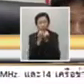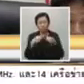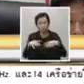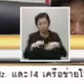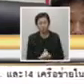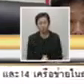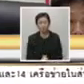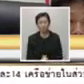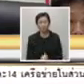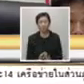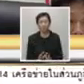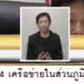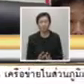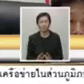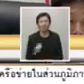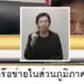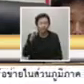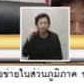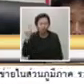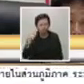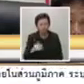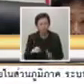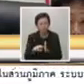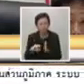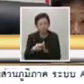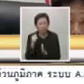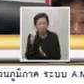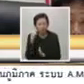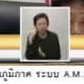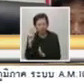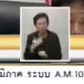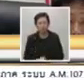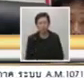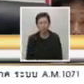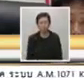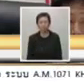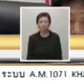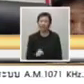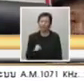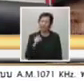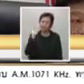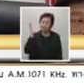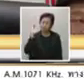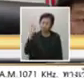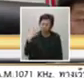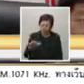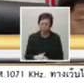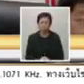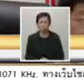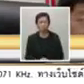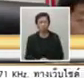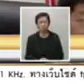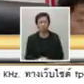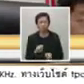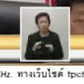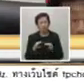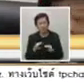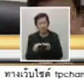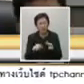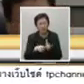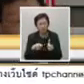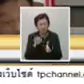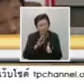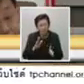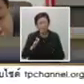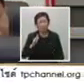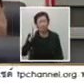แหล่งที่มา คุณปรินาฟังเหตุผลท่านเสรีสักนิดหนึ่งได้ไหมครับผมควบคุมการประชุมอยู่ครับ นะคะท่านประธาน นะครับ ไม่ใช่การชี้แจงถึงเหตุผ